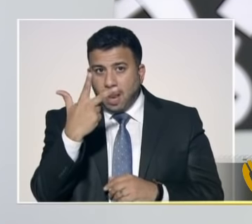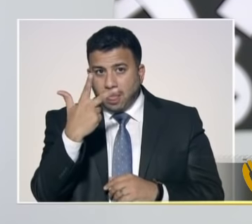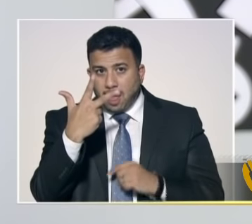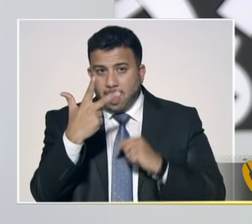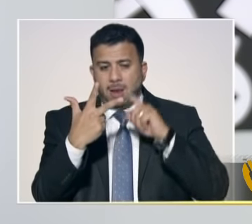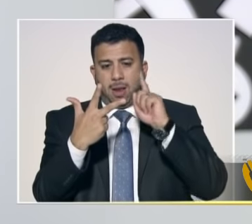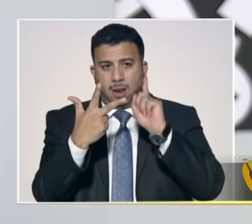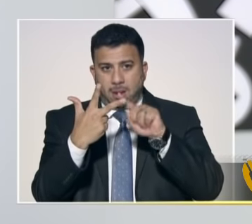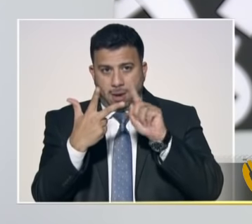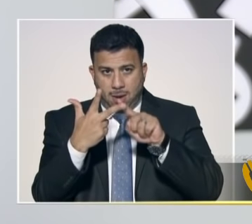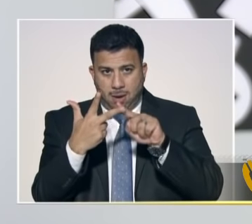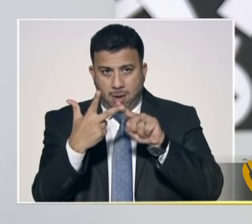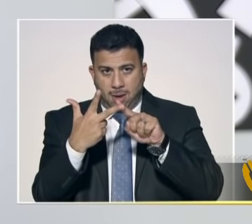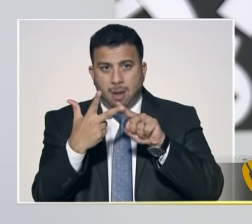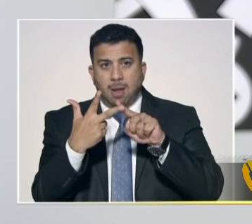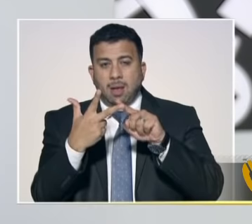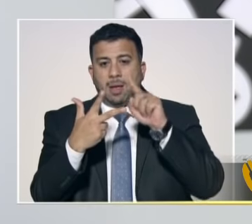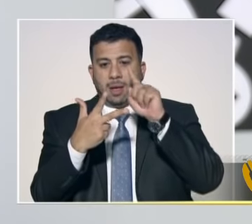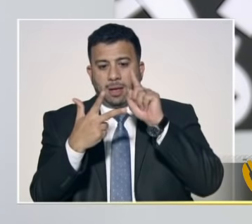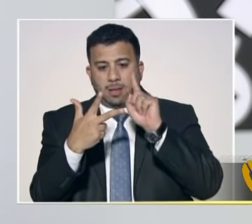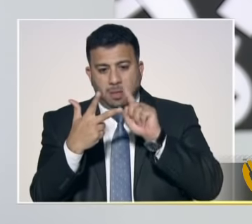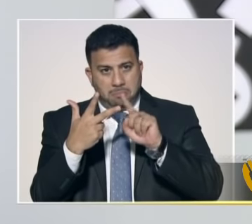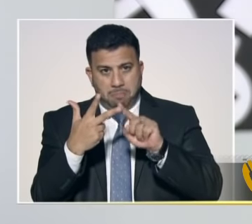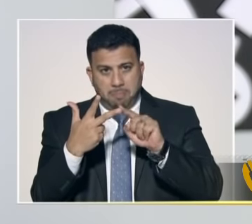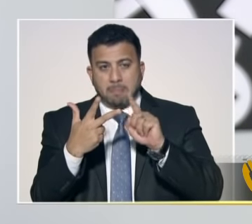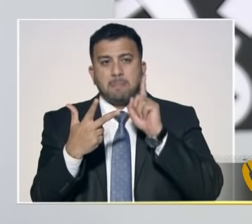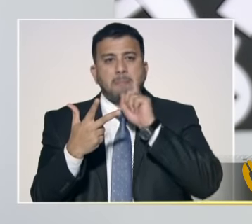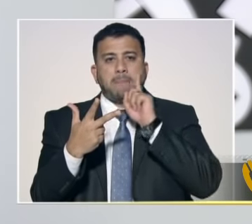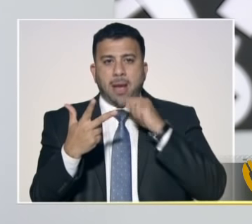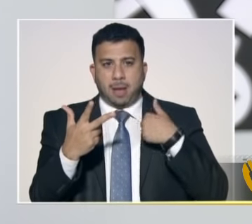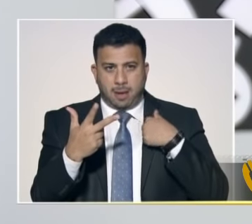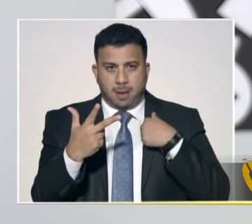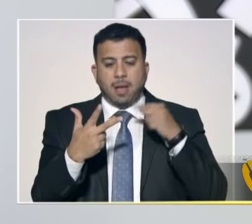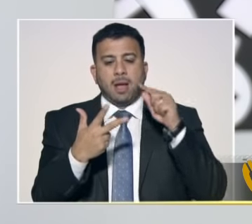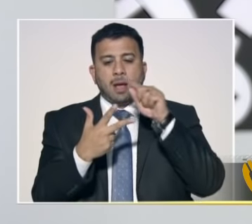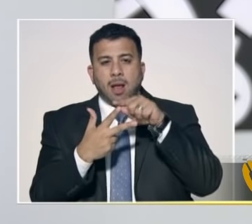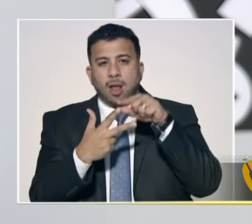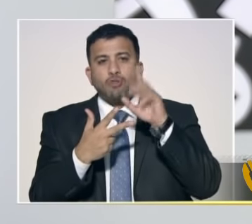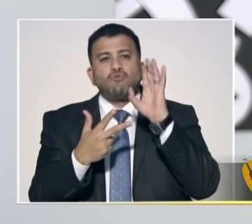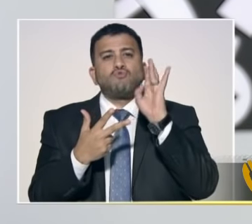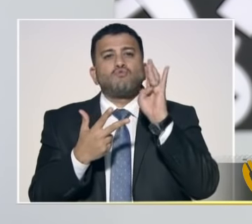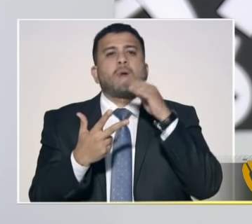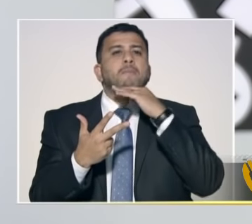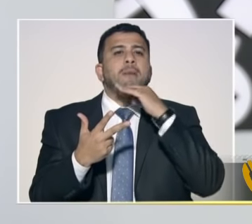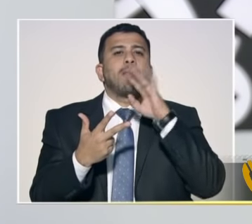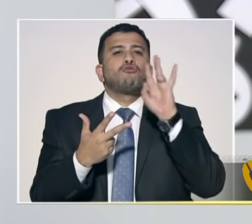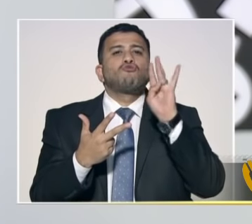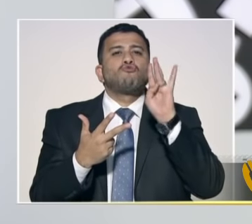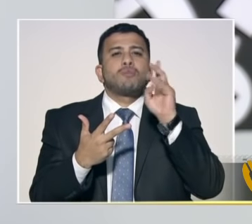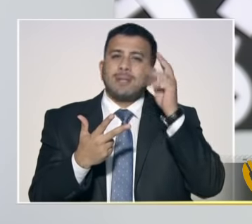قسمت على 3 بيوت، نعم. في ذلك الحين يعني قبل تقسيم الميراث. نعم. طيب يوم